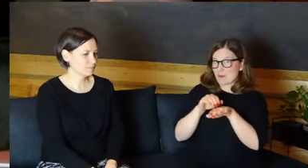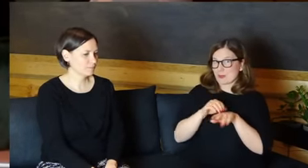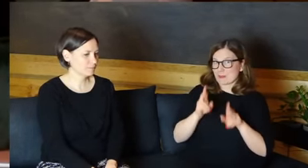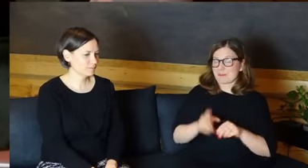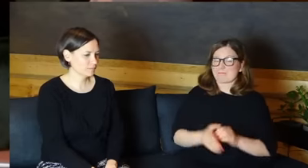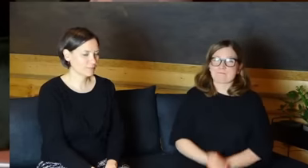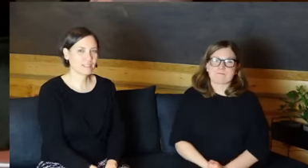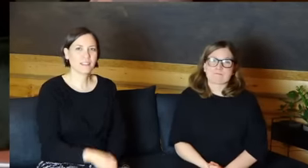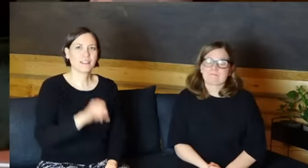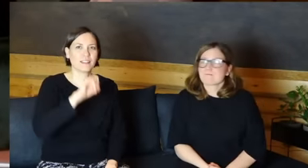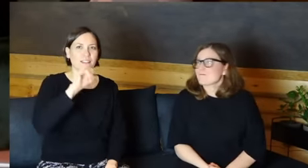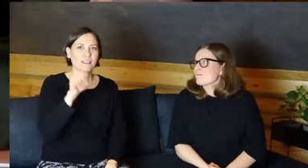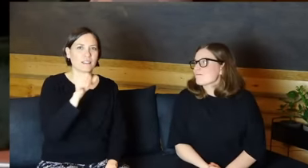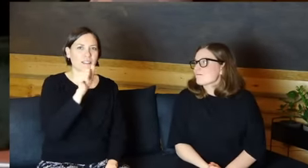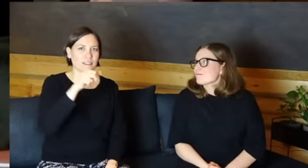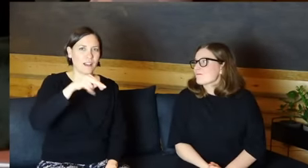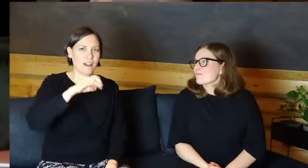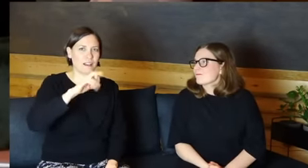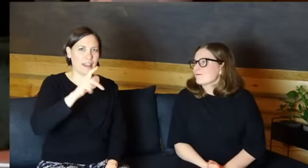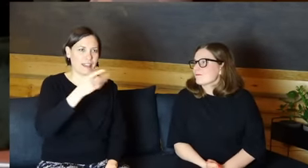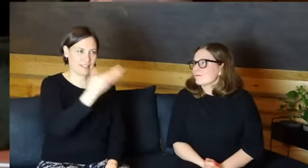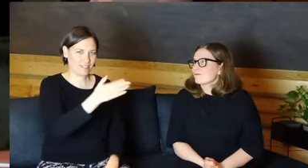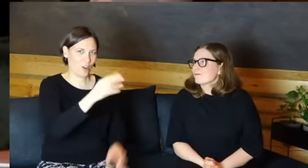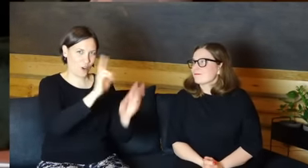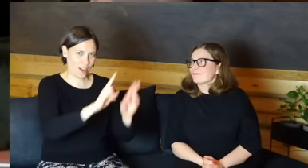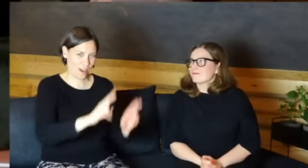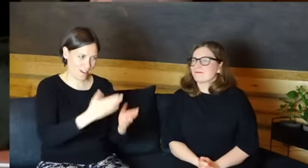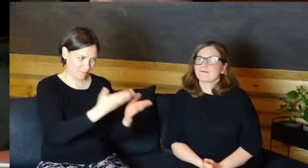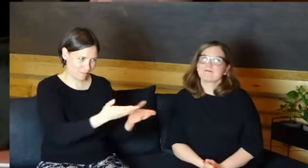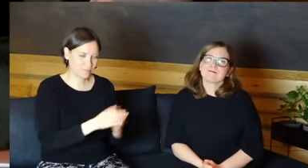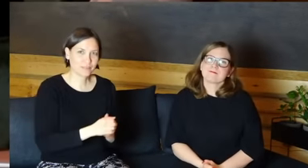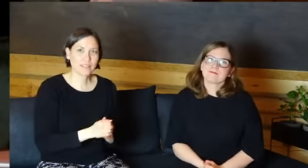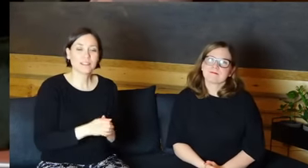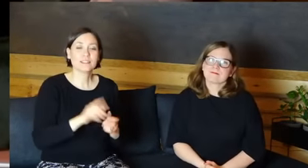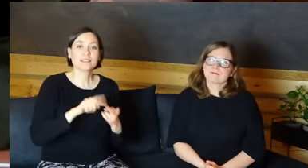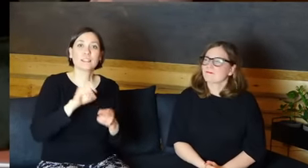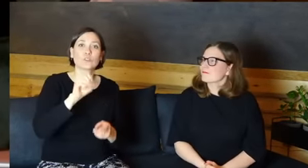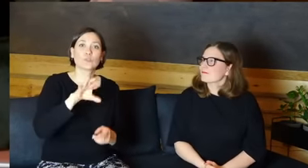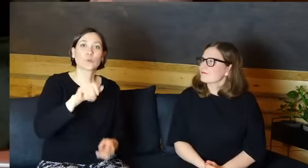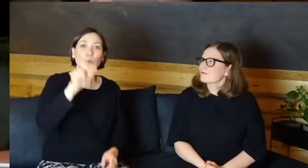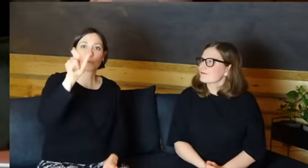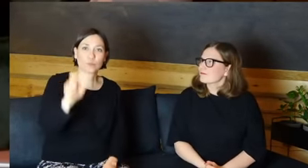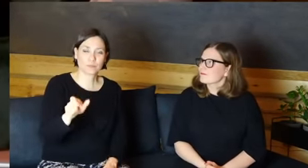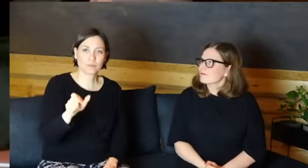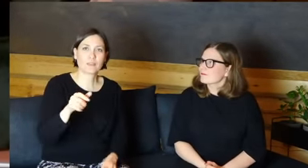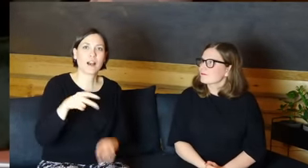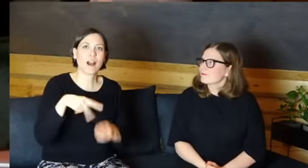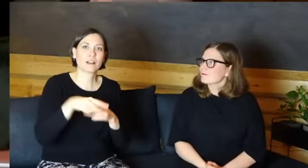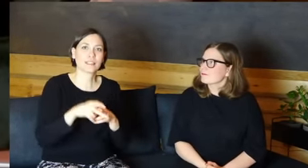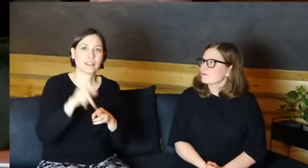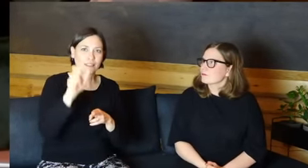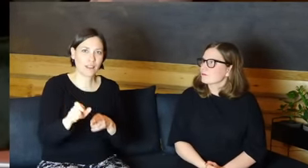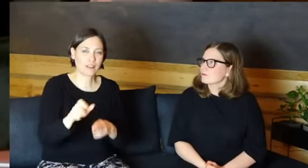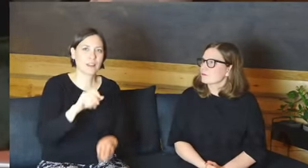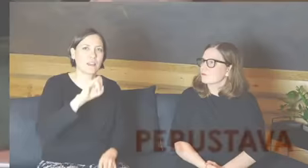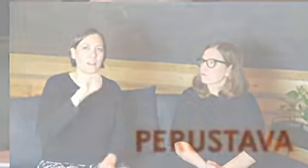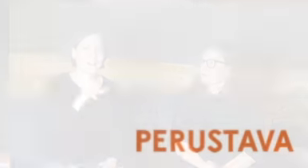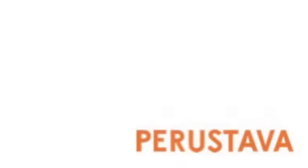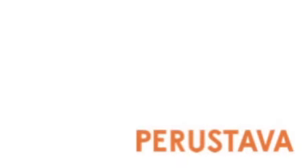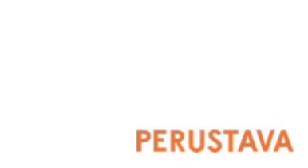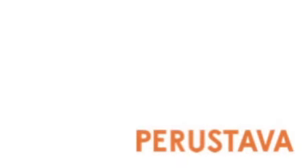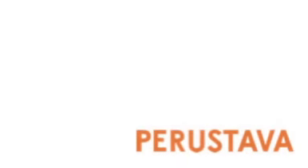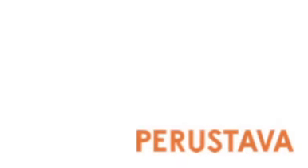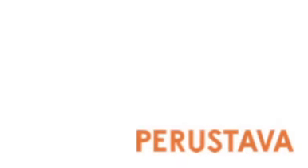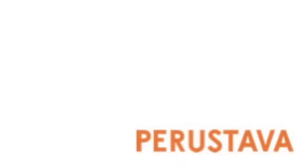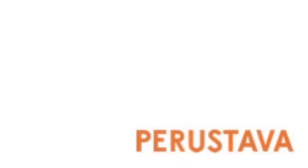Janekille. Seuraavaksi otetaan sitten Turusta asentaja Janne Kokkoniemi.